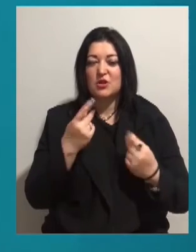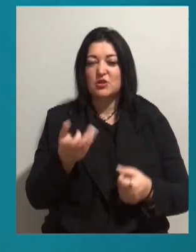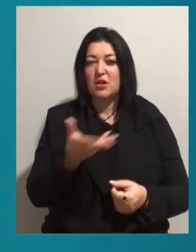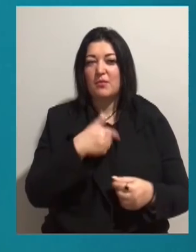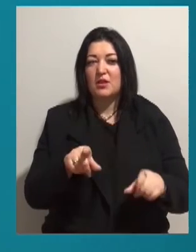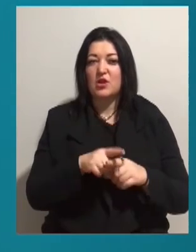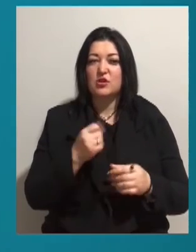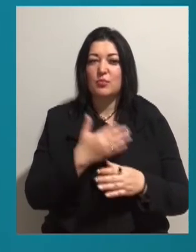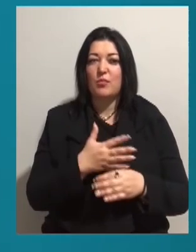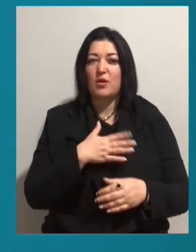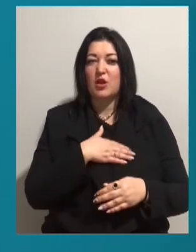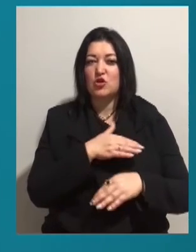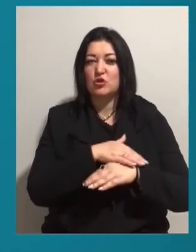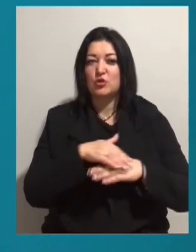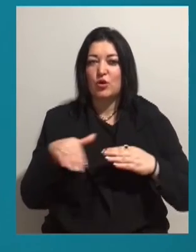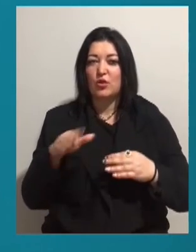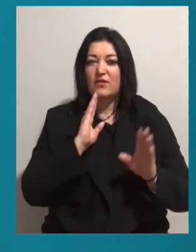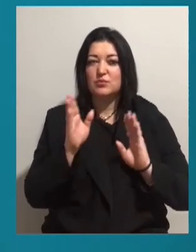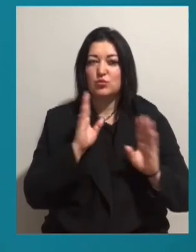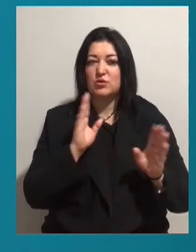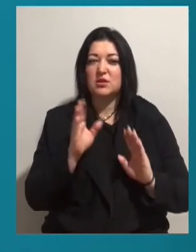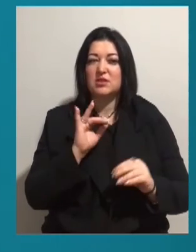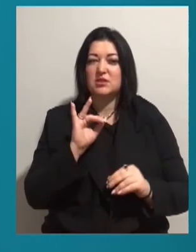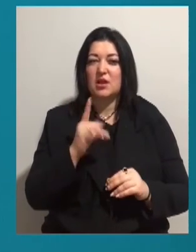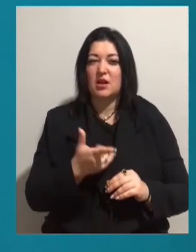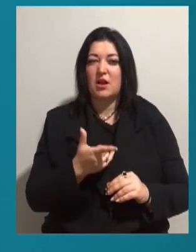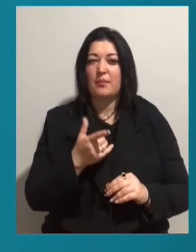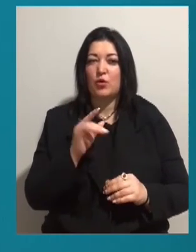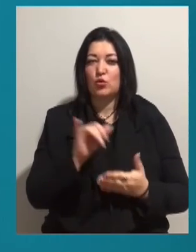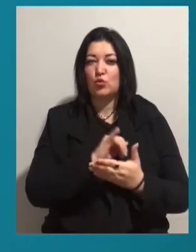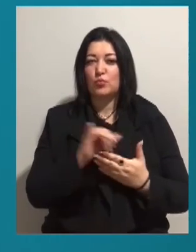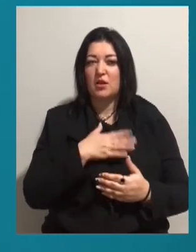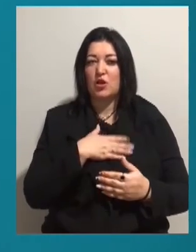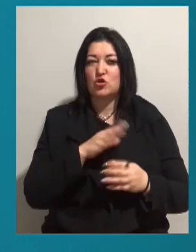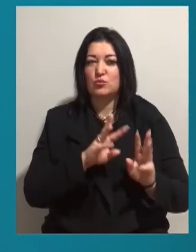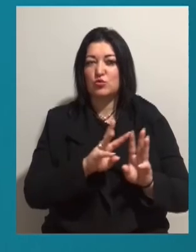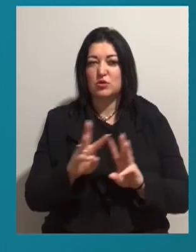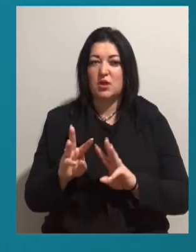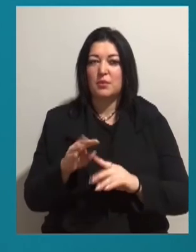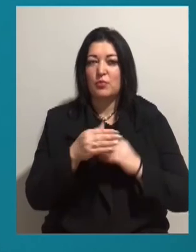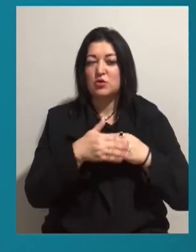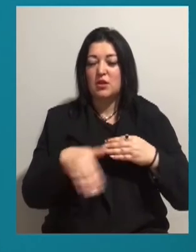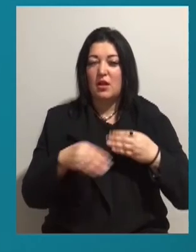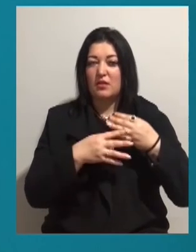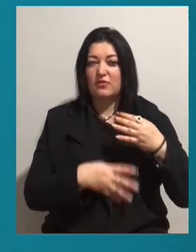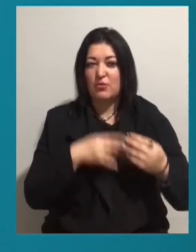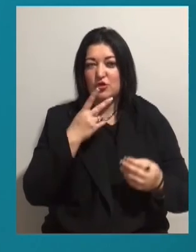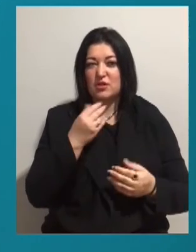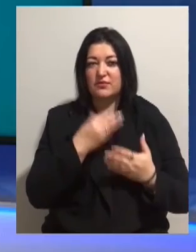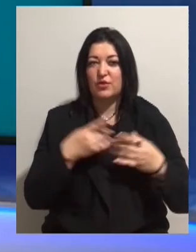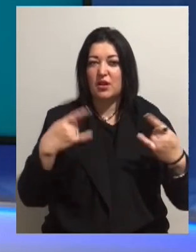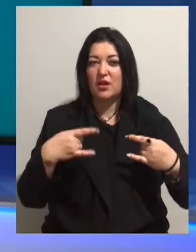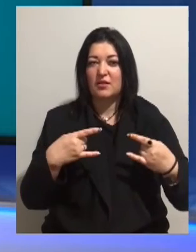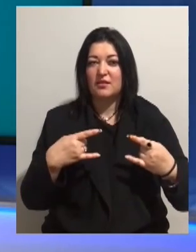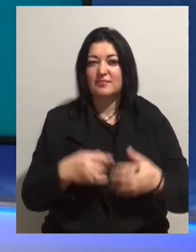допомогою наших сторінок. На Фейсбуці, в Інстаграмі, на Ютюб та на нашому сайті. Посилання на них ви бачите на своїх екранах.